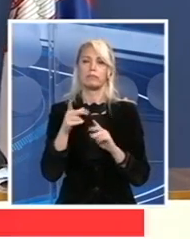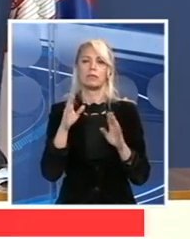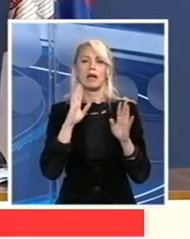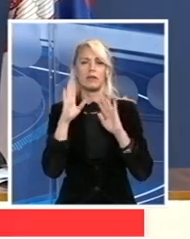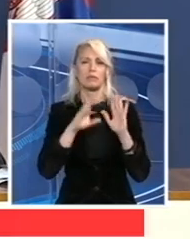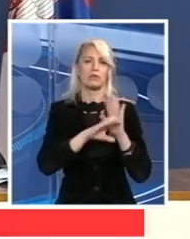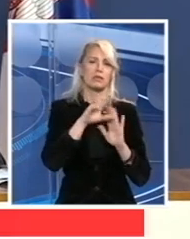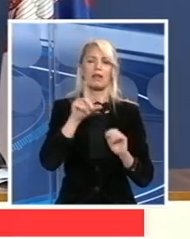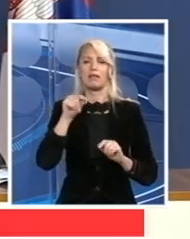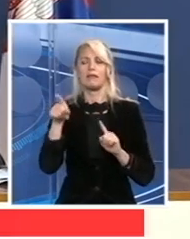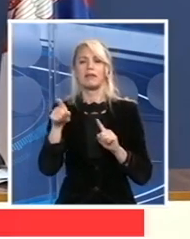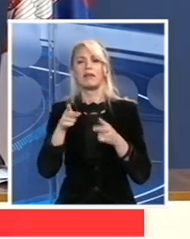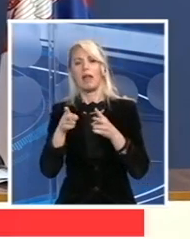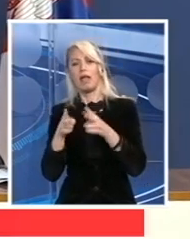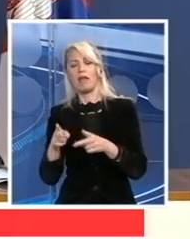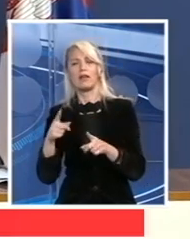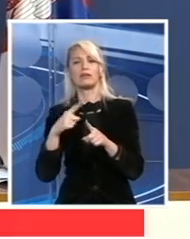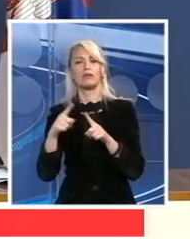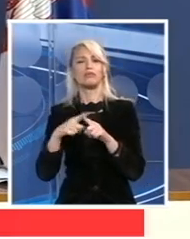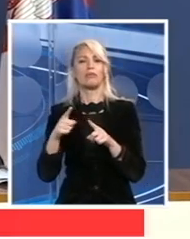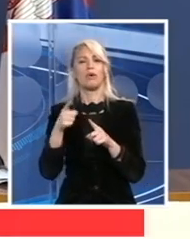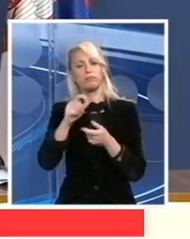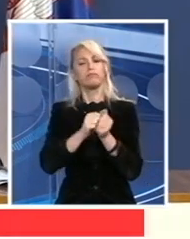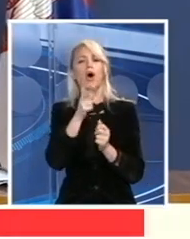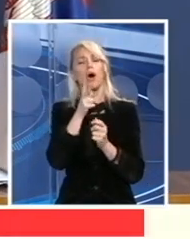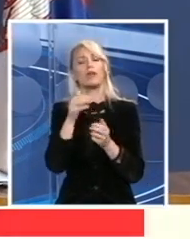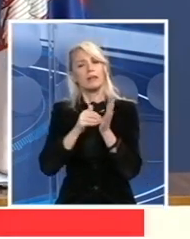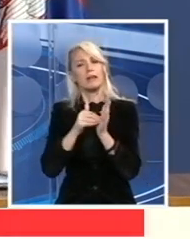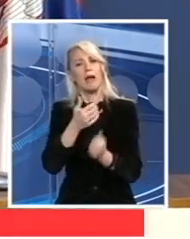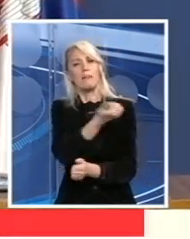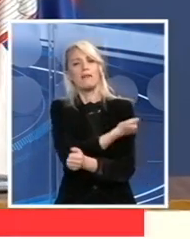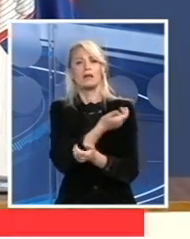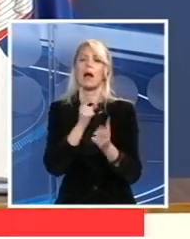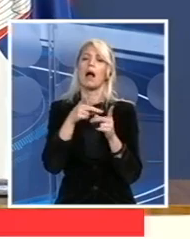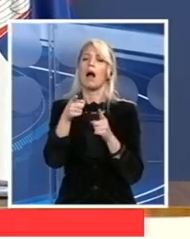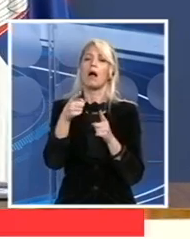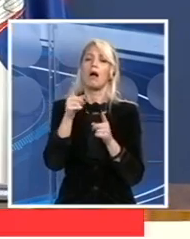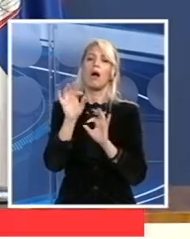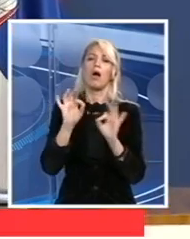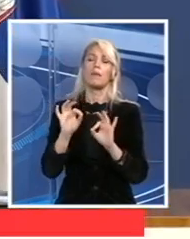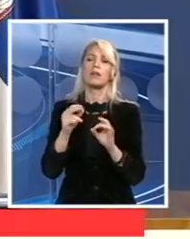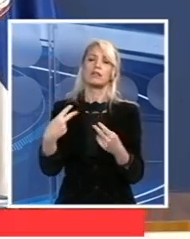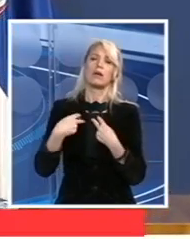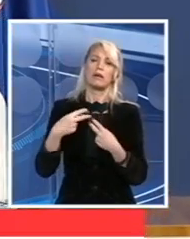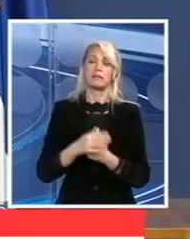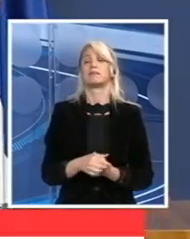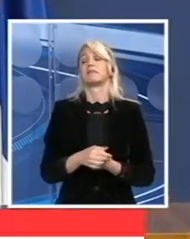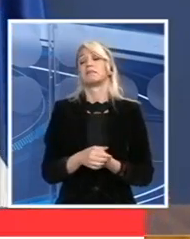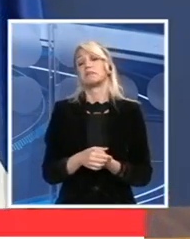zbog zalaganja za vakcinaciju. Šta kažete vi na to? Kako komentarišete te uvrede? Dobro, to traje već